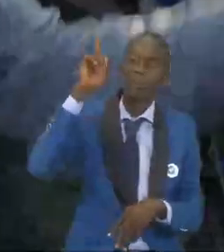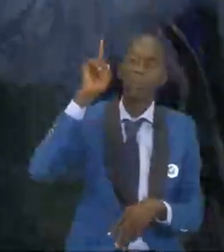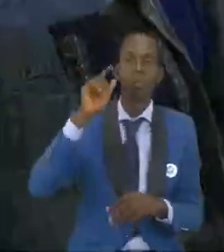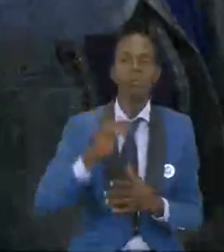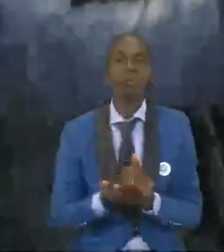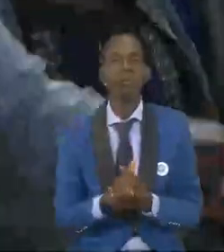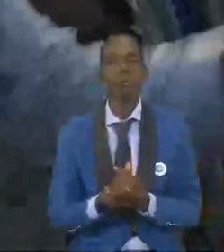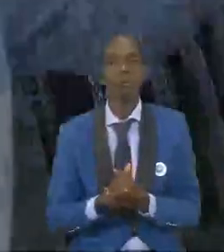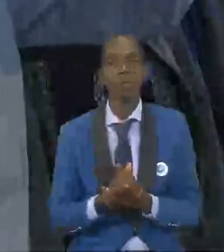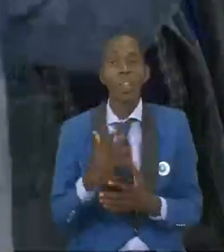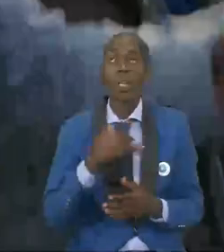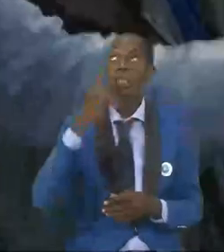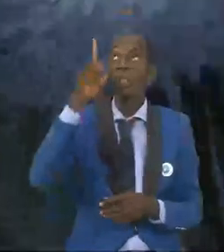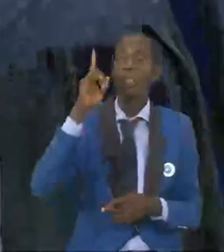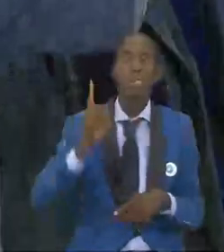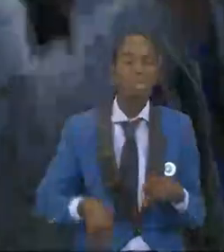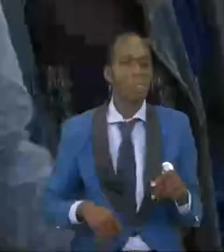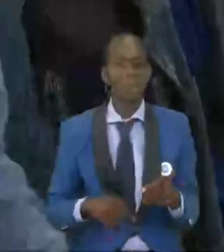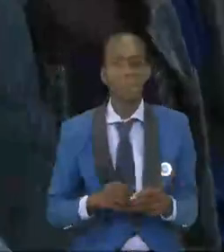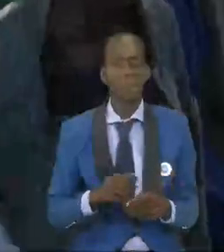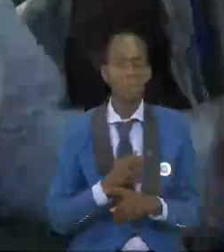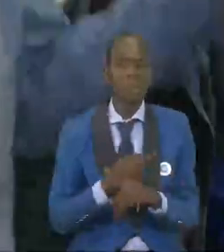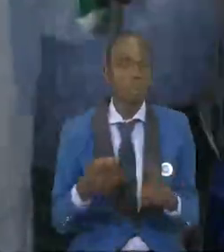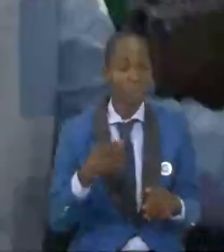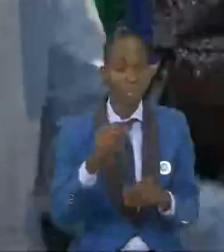tu as pensé à fixée sur lui